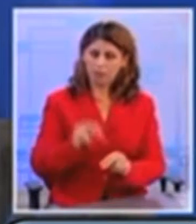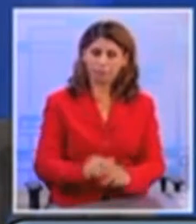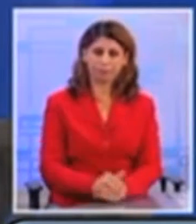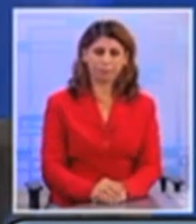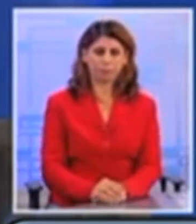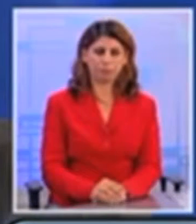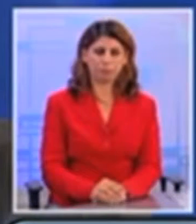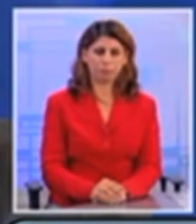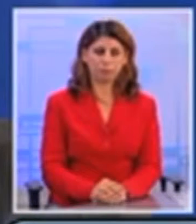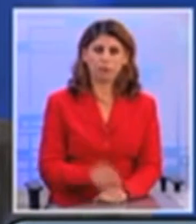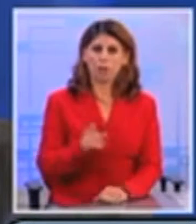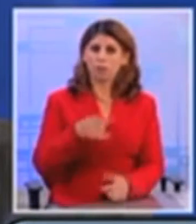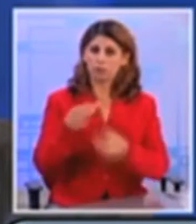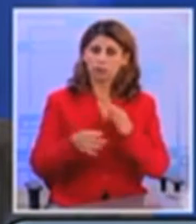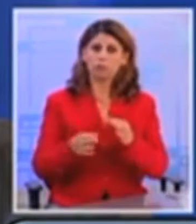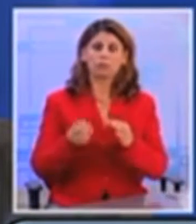que moi